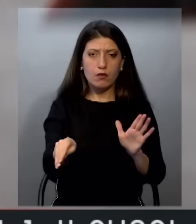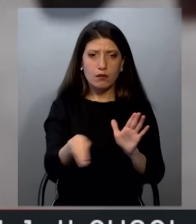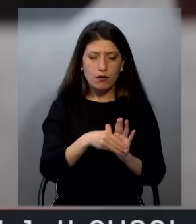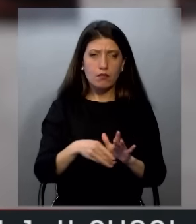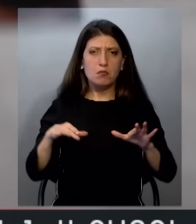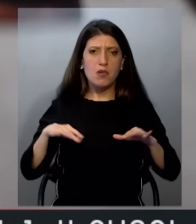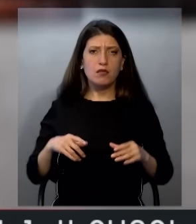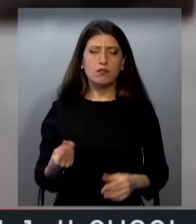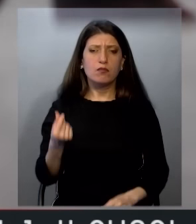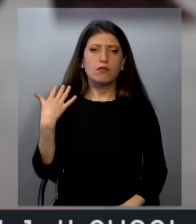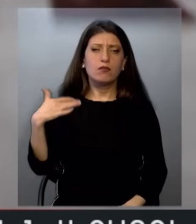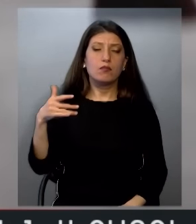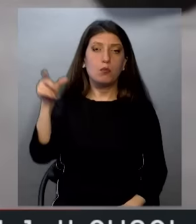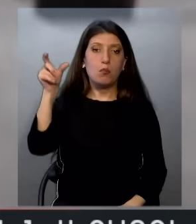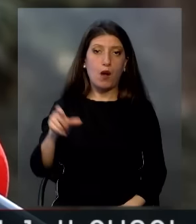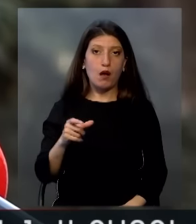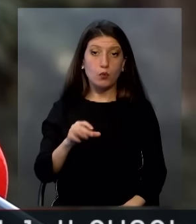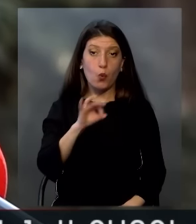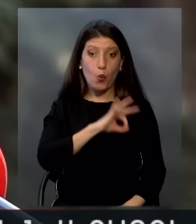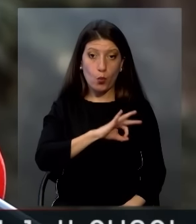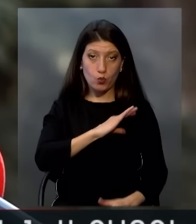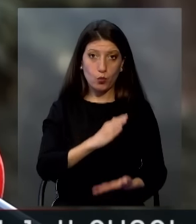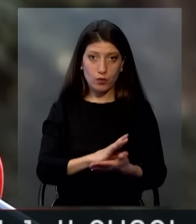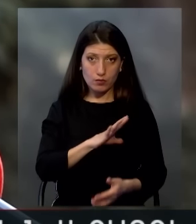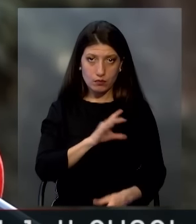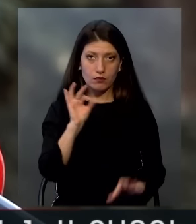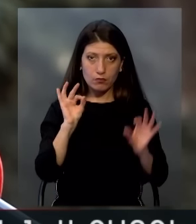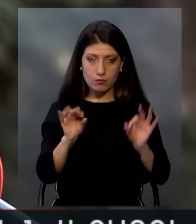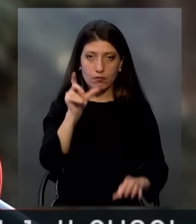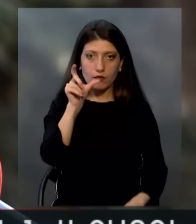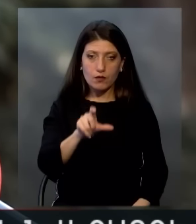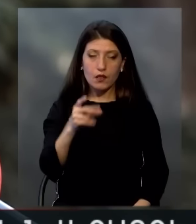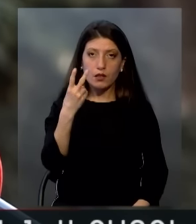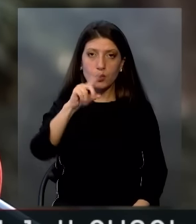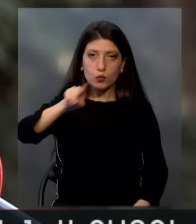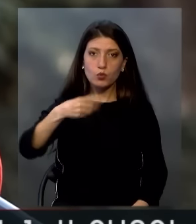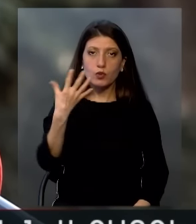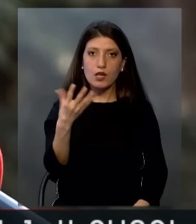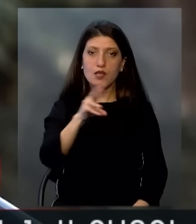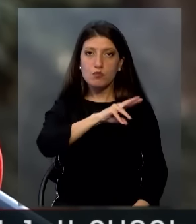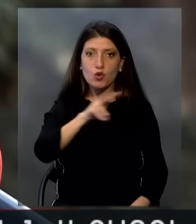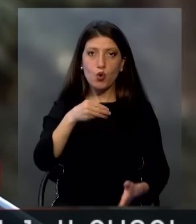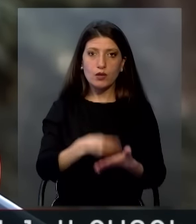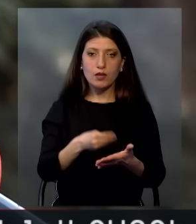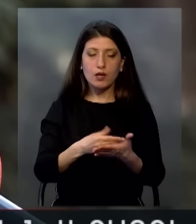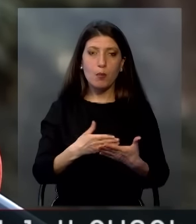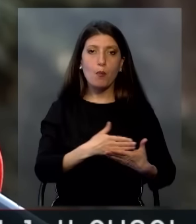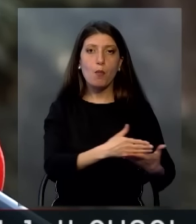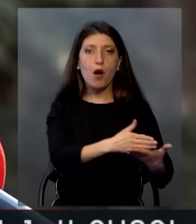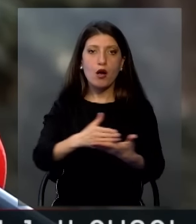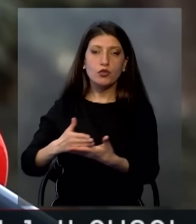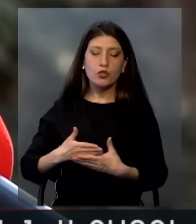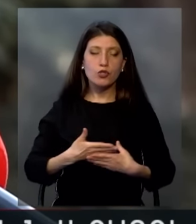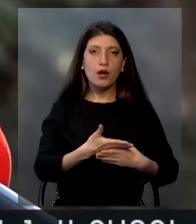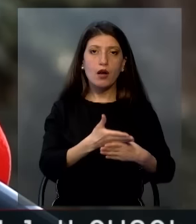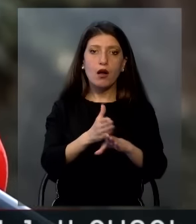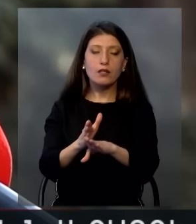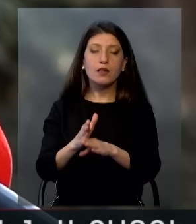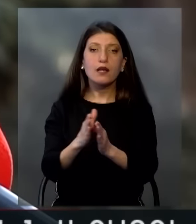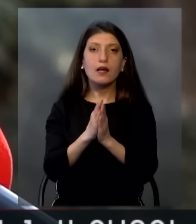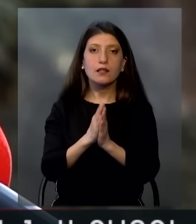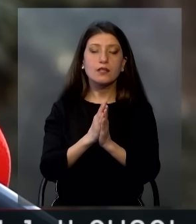օլիգարխը, ինչ-որ շահագրգռվածություն ա չէ ունեցել, որ մարդկանց 2.5 միլիոն դրամա բաժանել և խնդրել ա, որ գնան